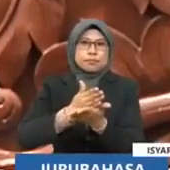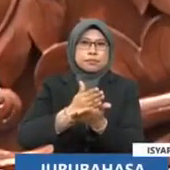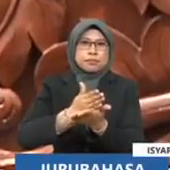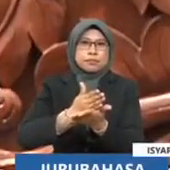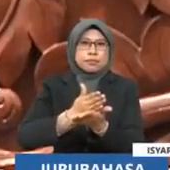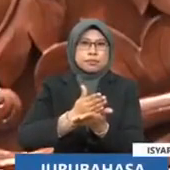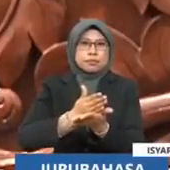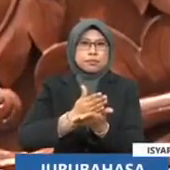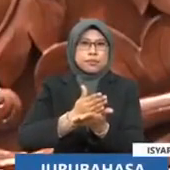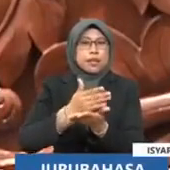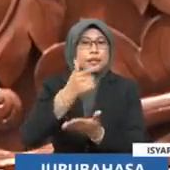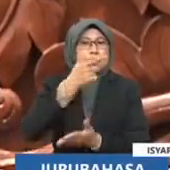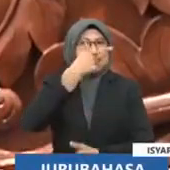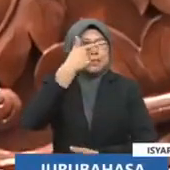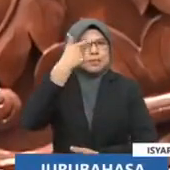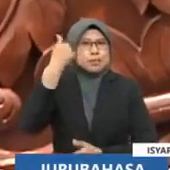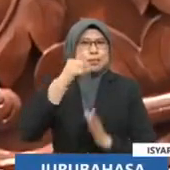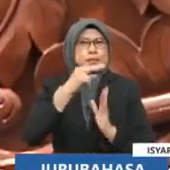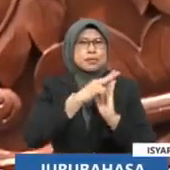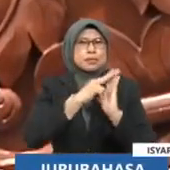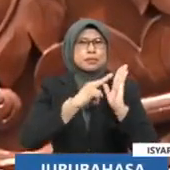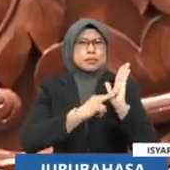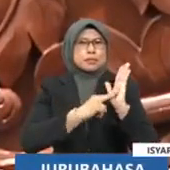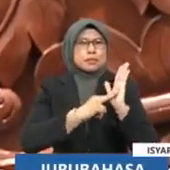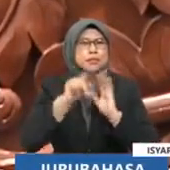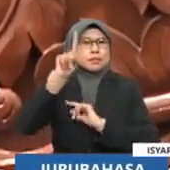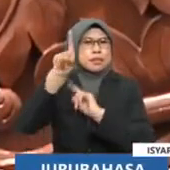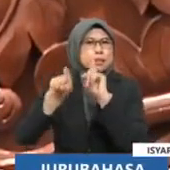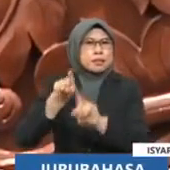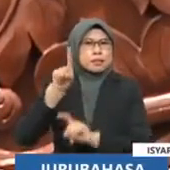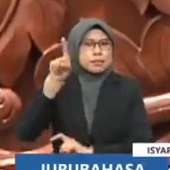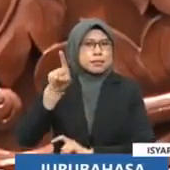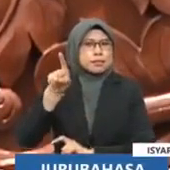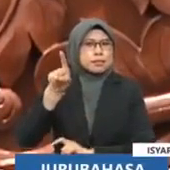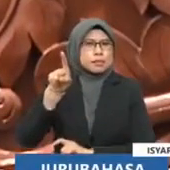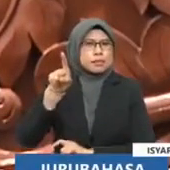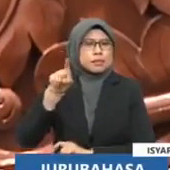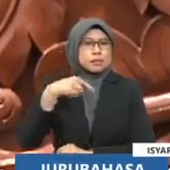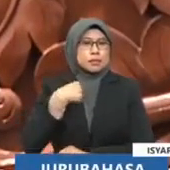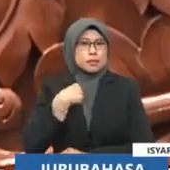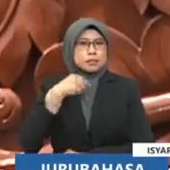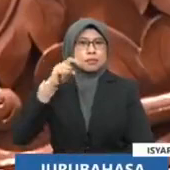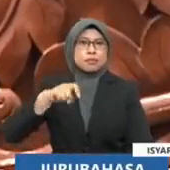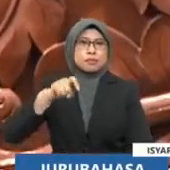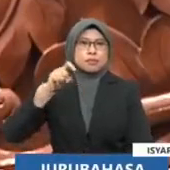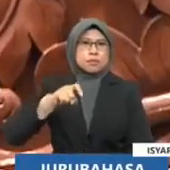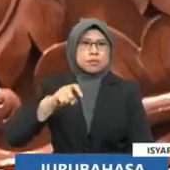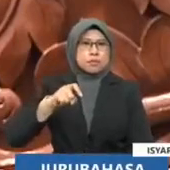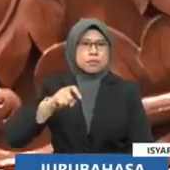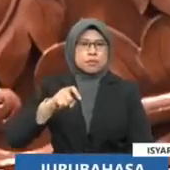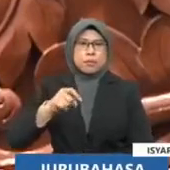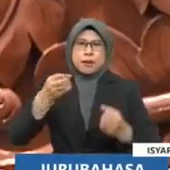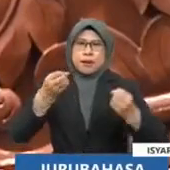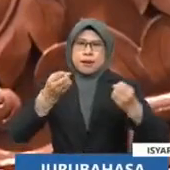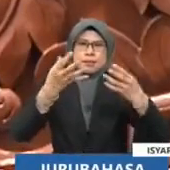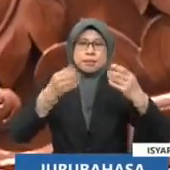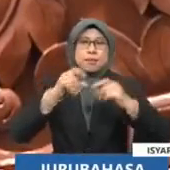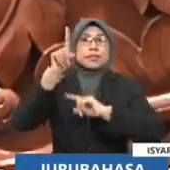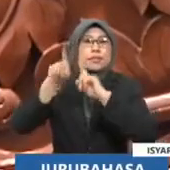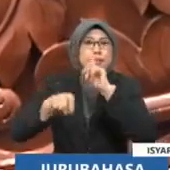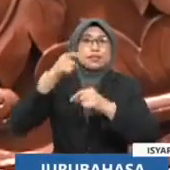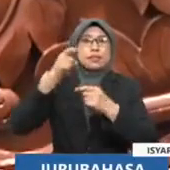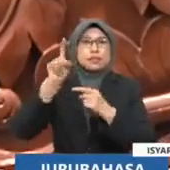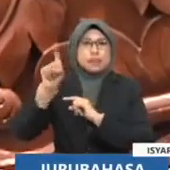sebab the principle disebalik pertanyaan iyalah kita hendak banyak sebanyak mungkin